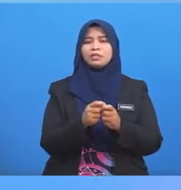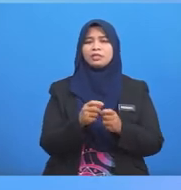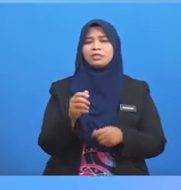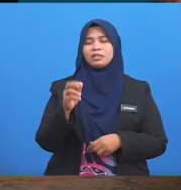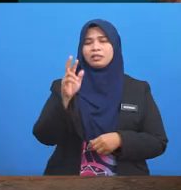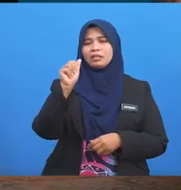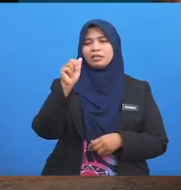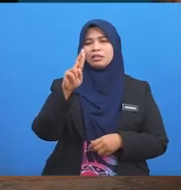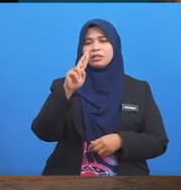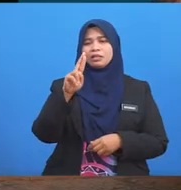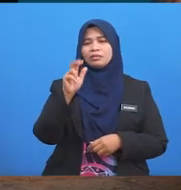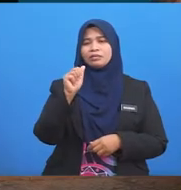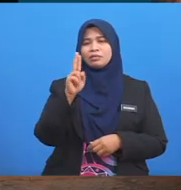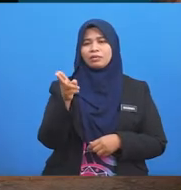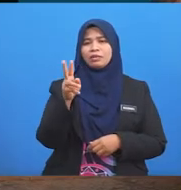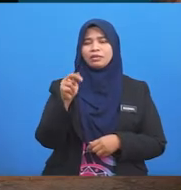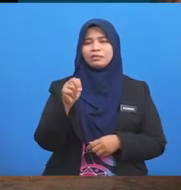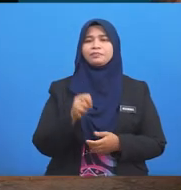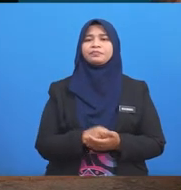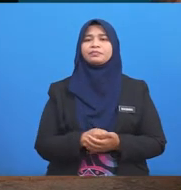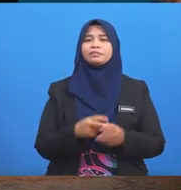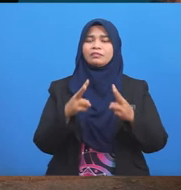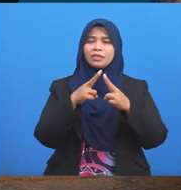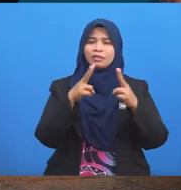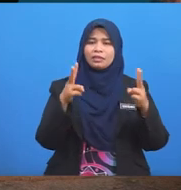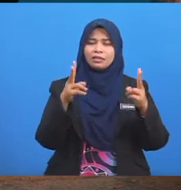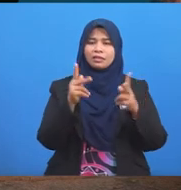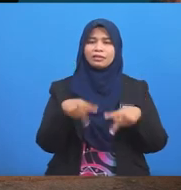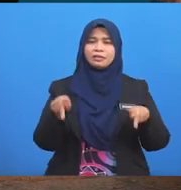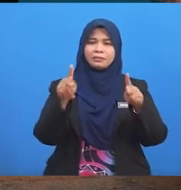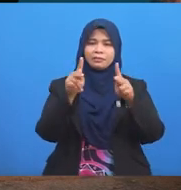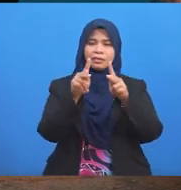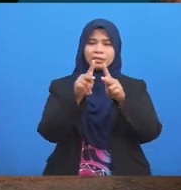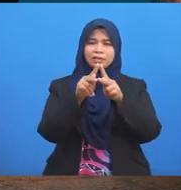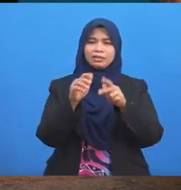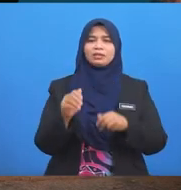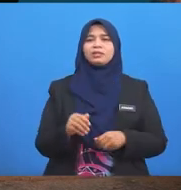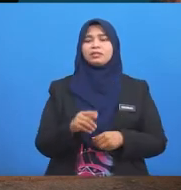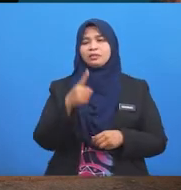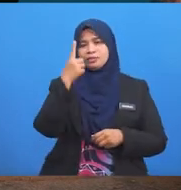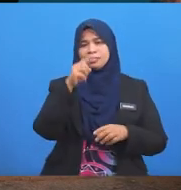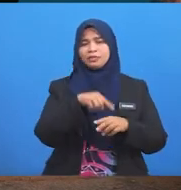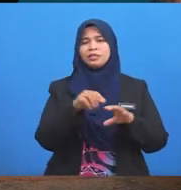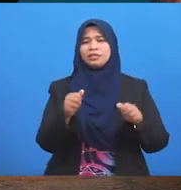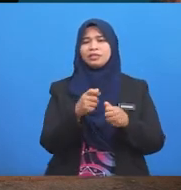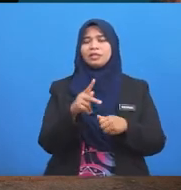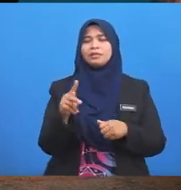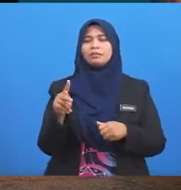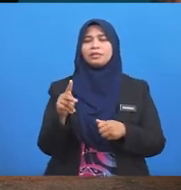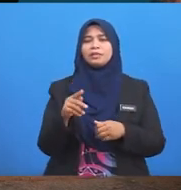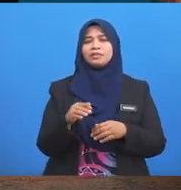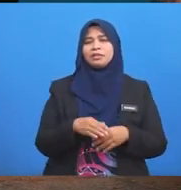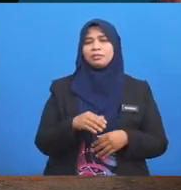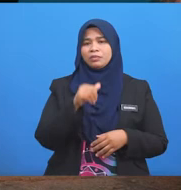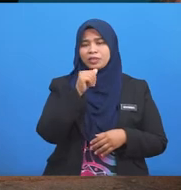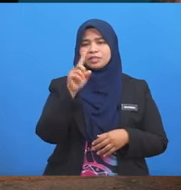ar-rahnu. Lihat murid-murid, sangat pentingkan ukudu tabarruat ini untuk diamalkan. Banyak manfaat yang diperoleh bukan